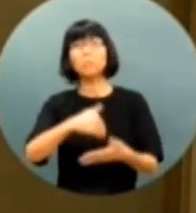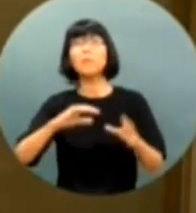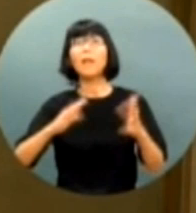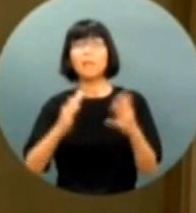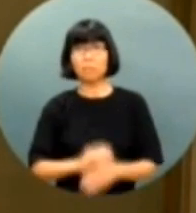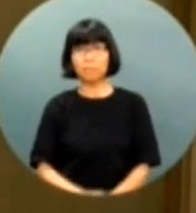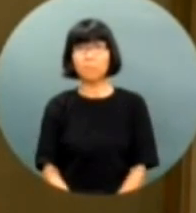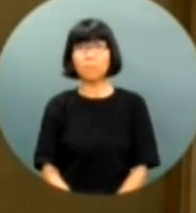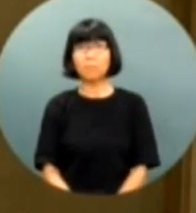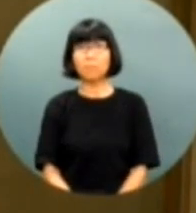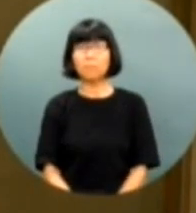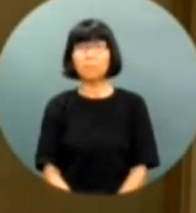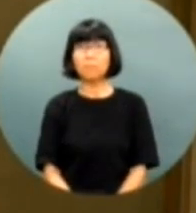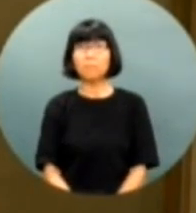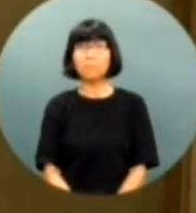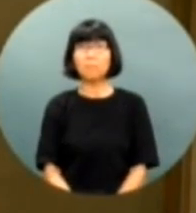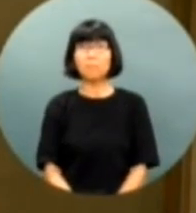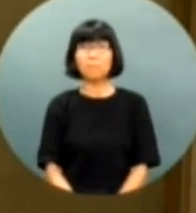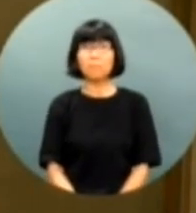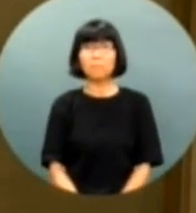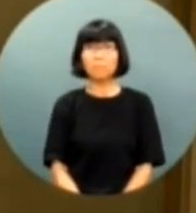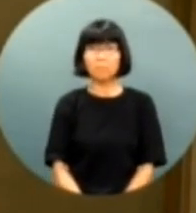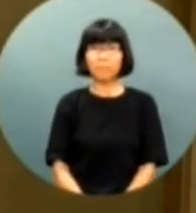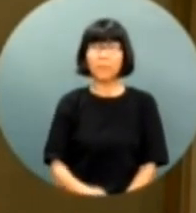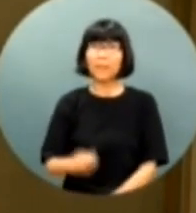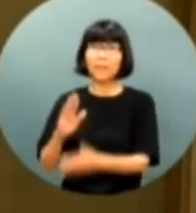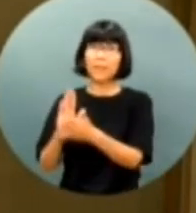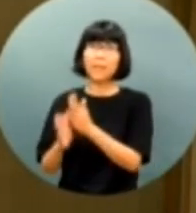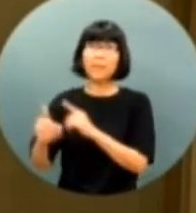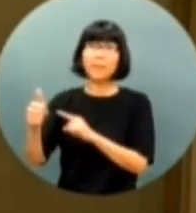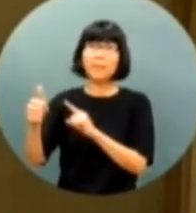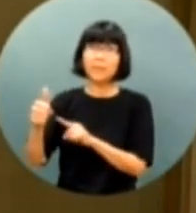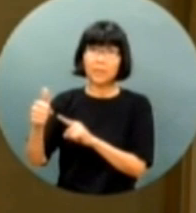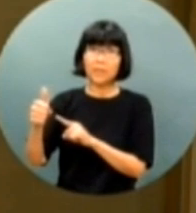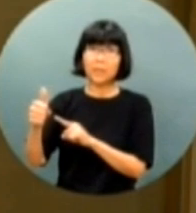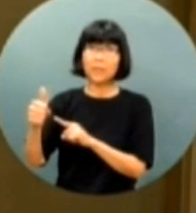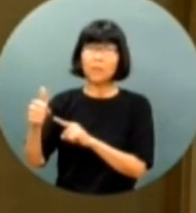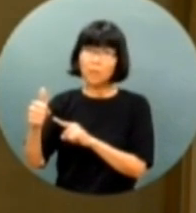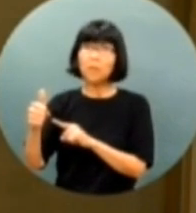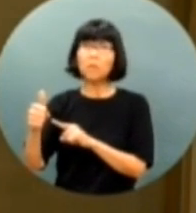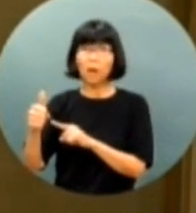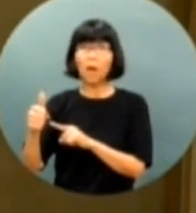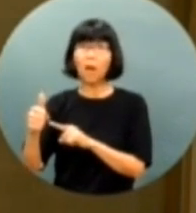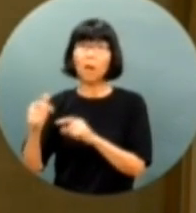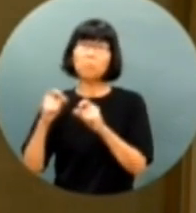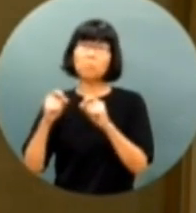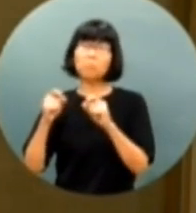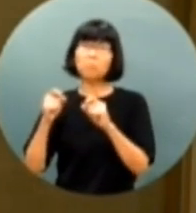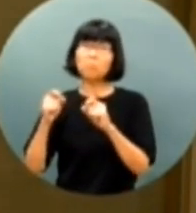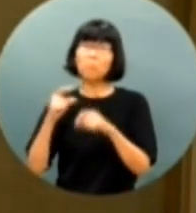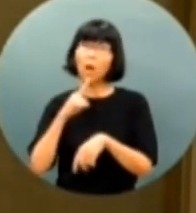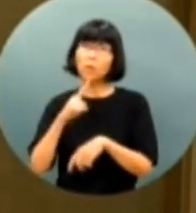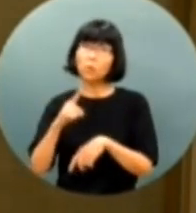ました。私は、さっき知事としてはどうこう言うつもりないというふうに言われましたが、